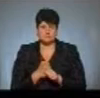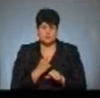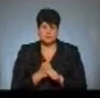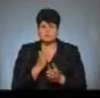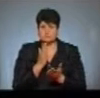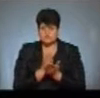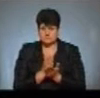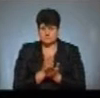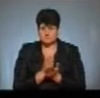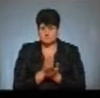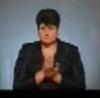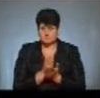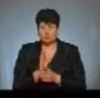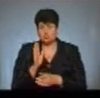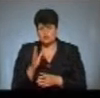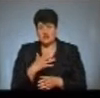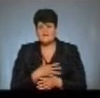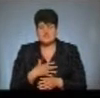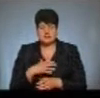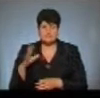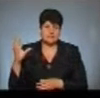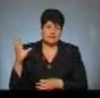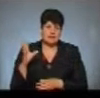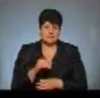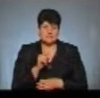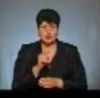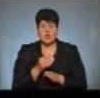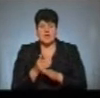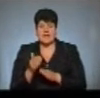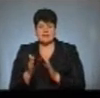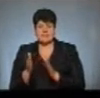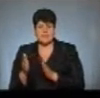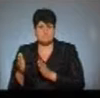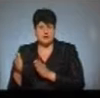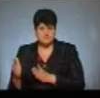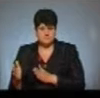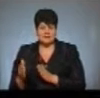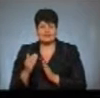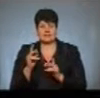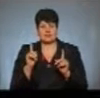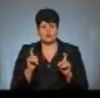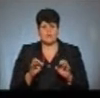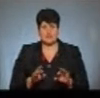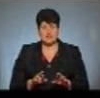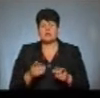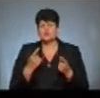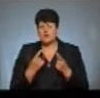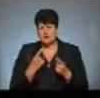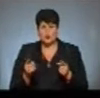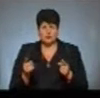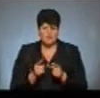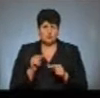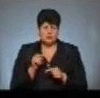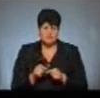має бути важлива на всіх його етапах, саме етапах тестування. Якщо говорити конкретно про